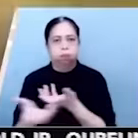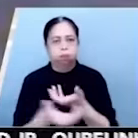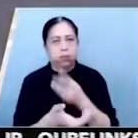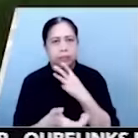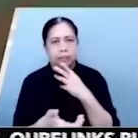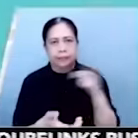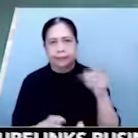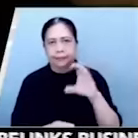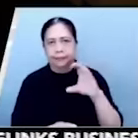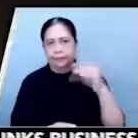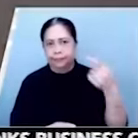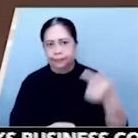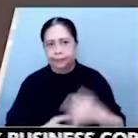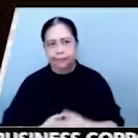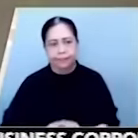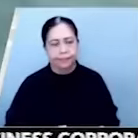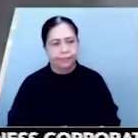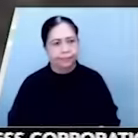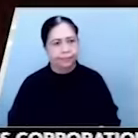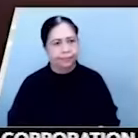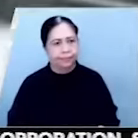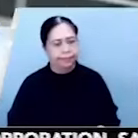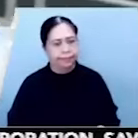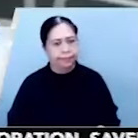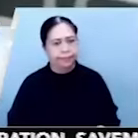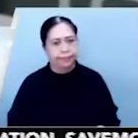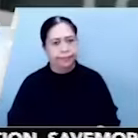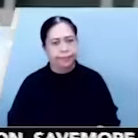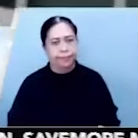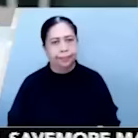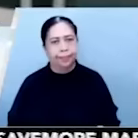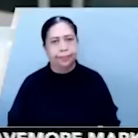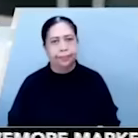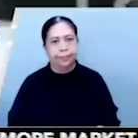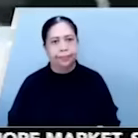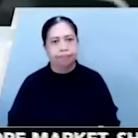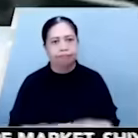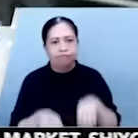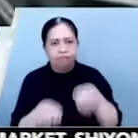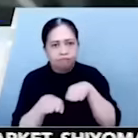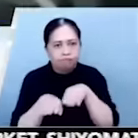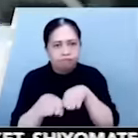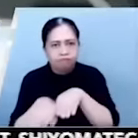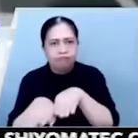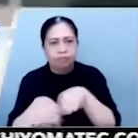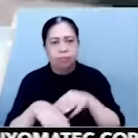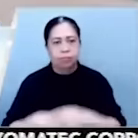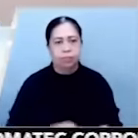pagitgit